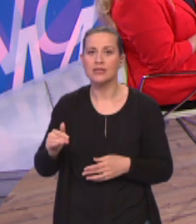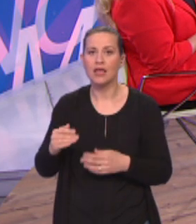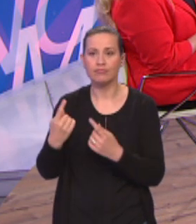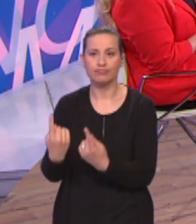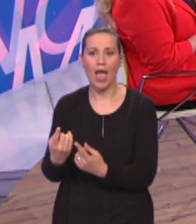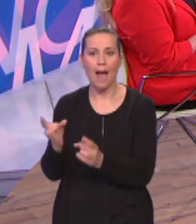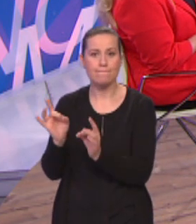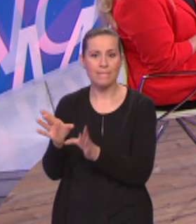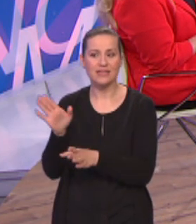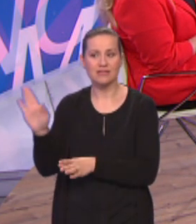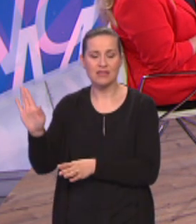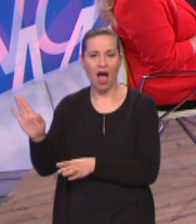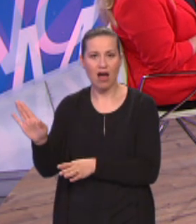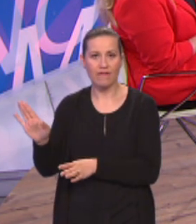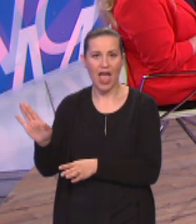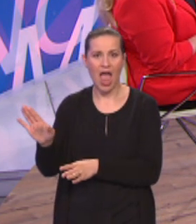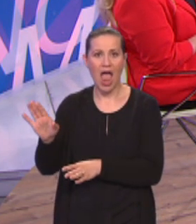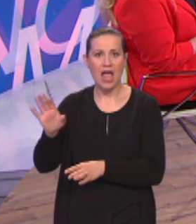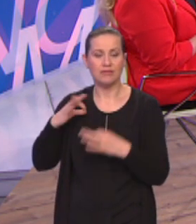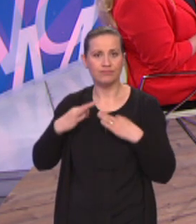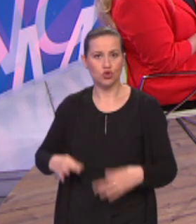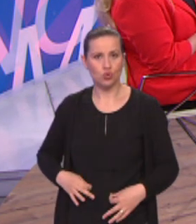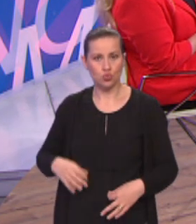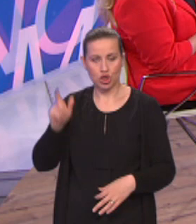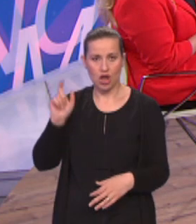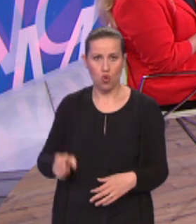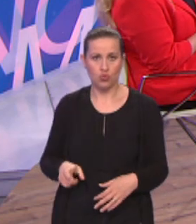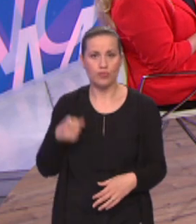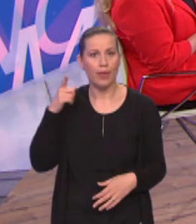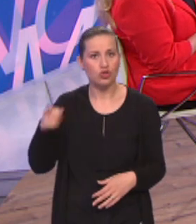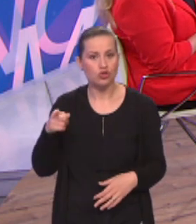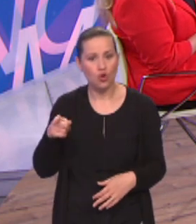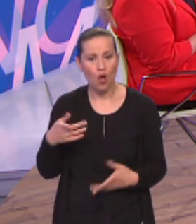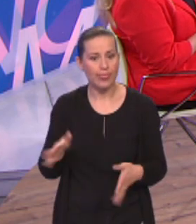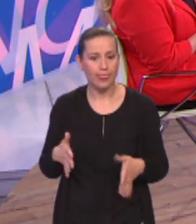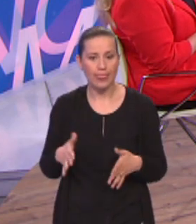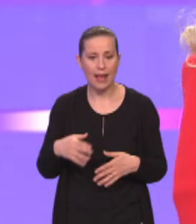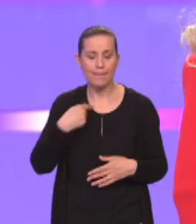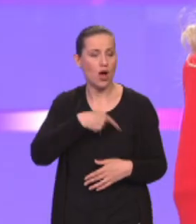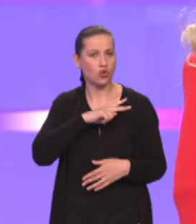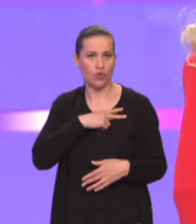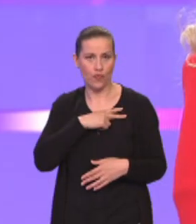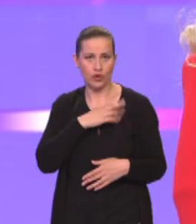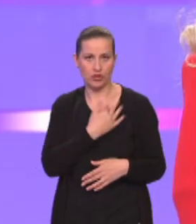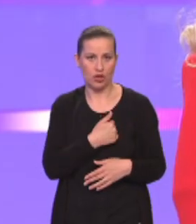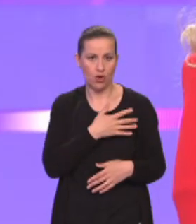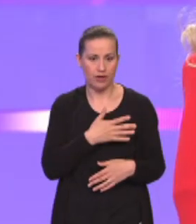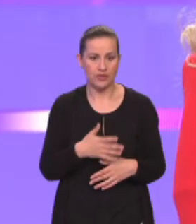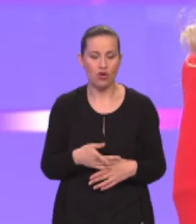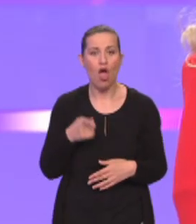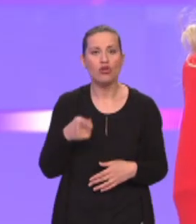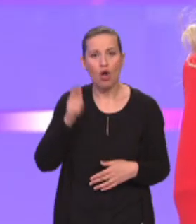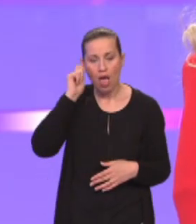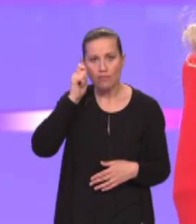takve jedne kvalificirane osobe. Točno. Dakle, to je ono. Točno. Dakle, nema tu odgovornosti. To je nešto, poštovani